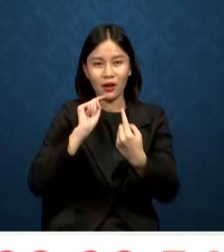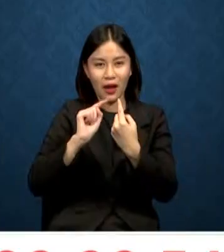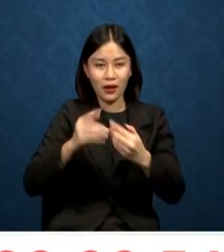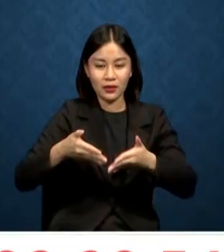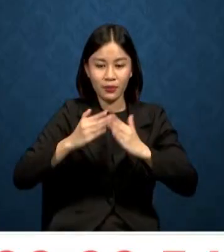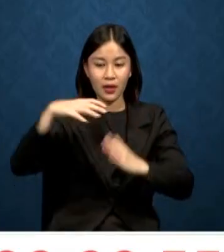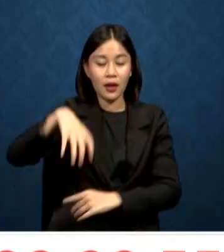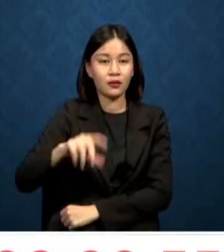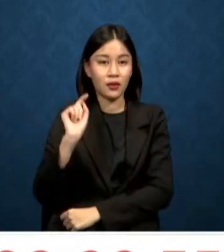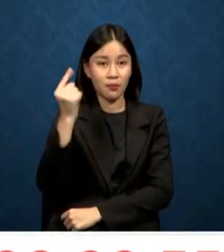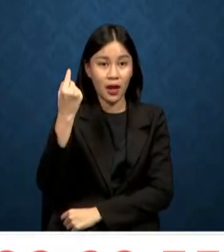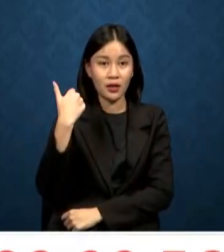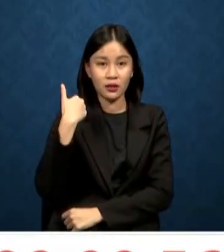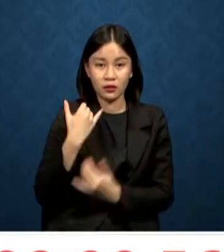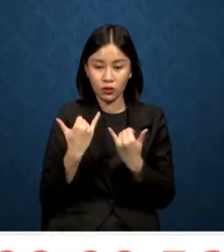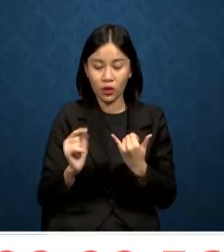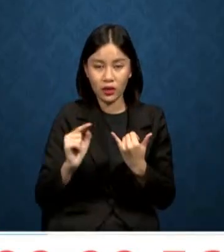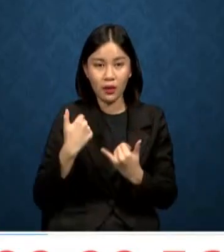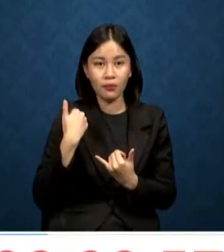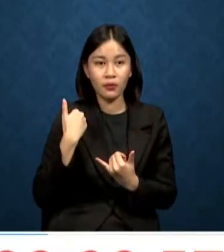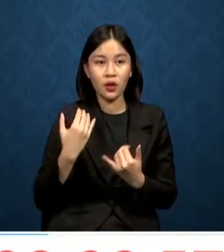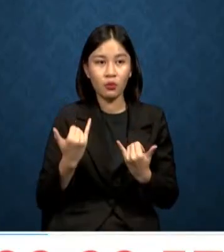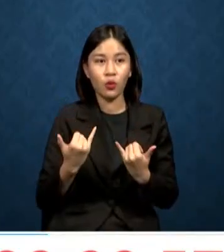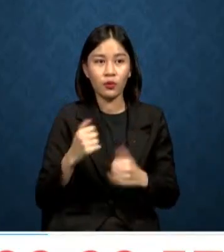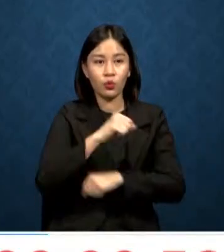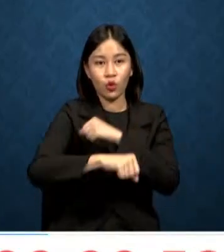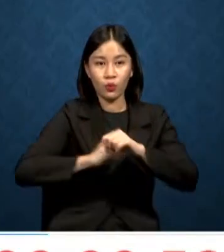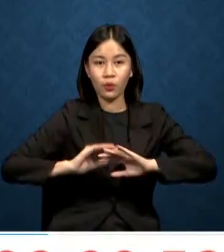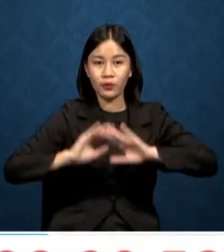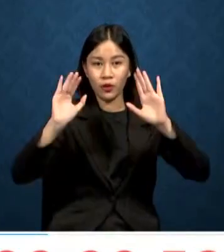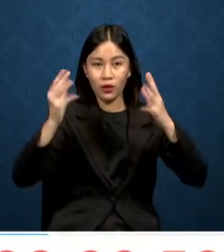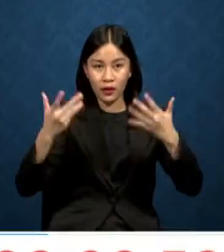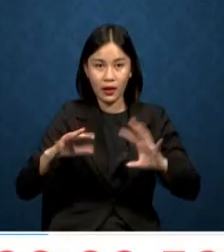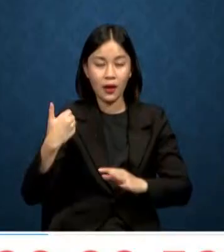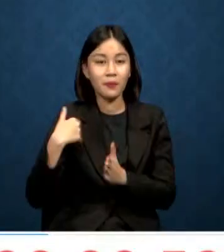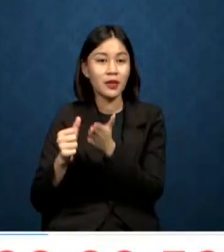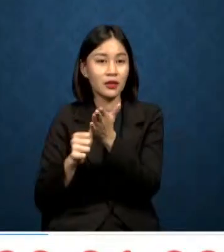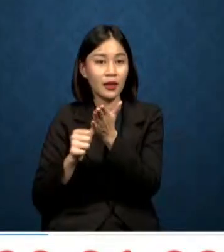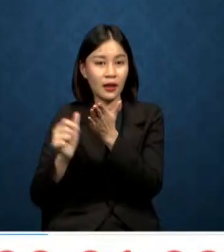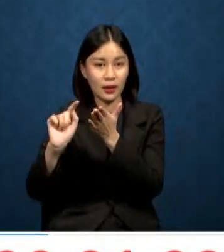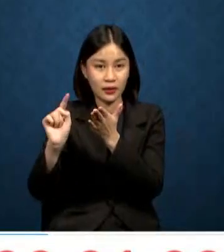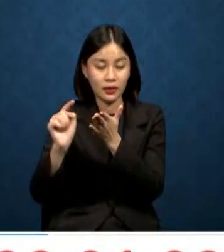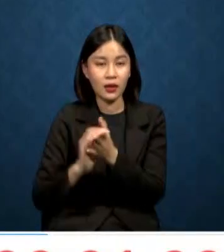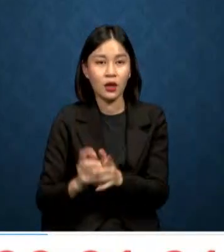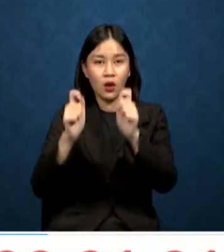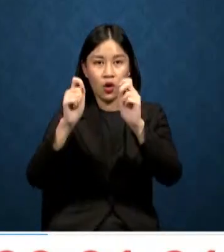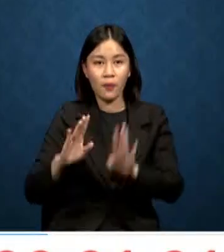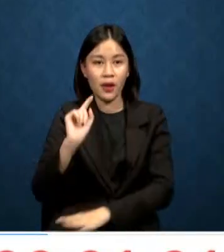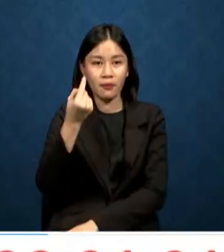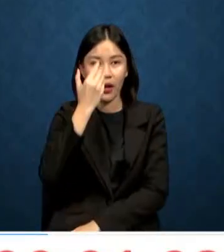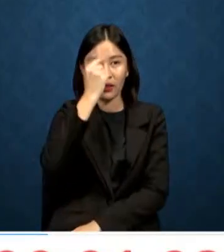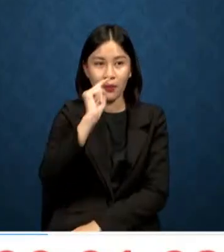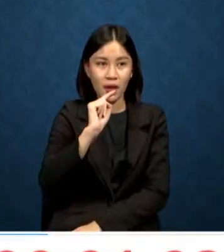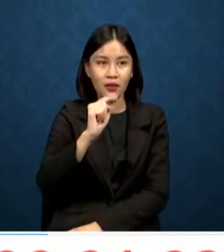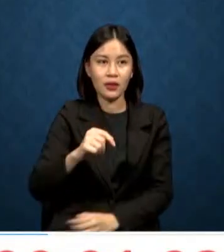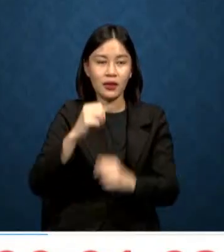ปรับปัจจุบันนี้ผมได้ยุติการก่อสร้างไปแล้วนะครับแล้วมีการปรับแบบกันใหม่เนื่องจากมีการปรับโครงสร้